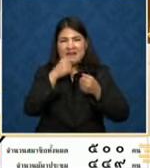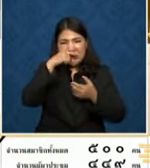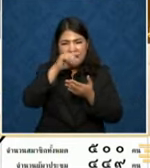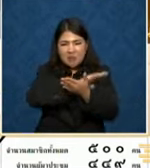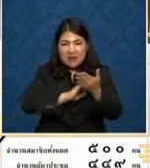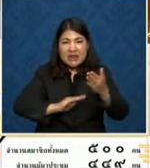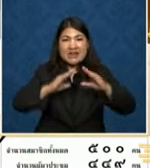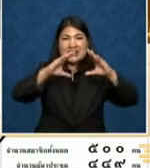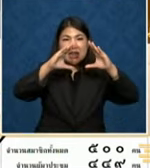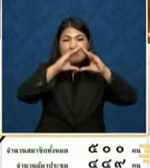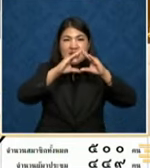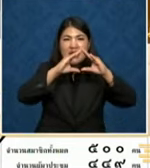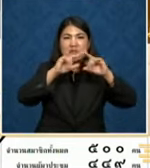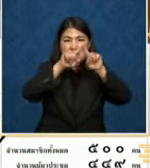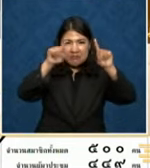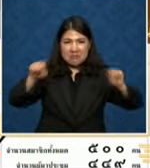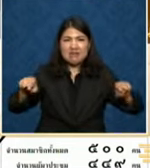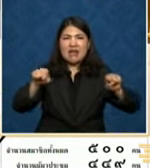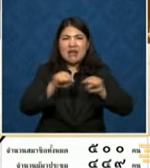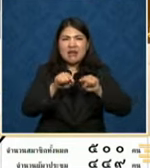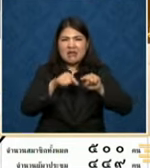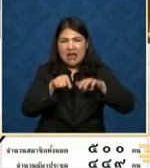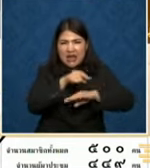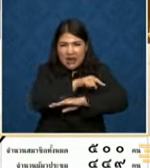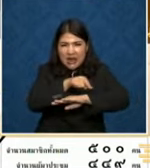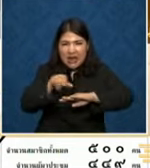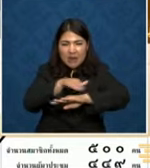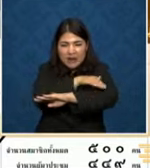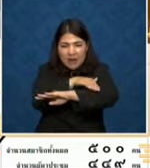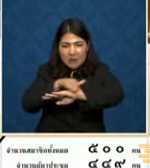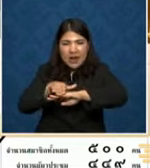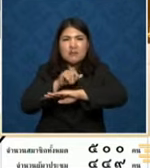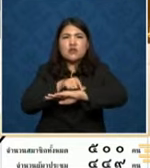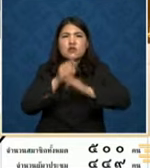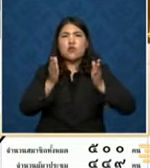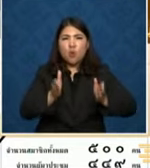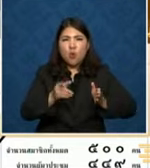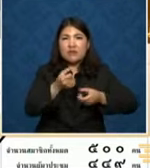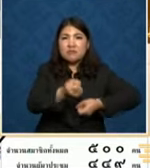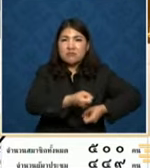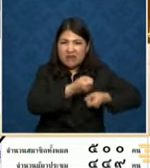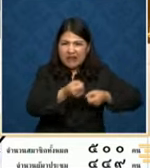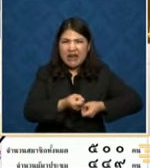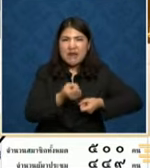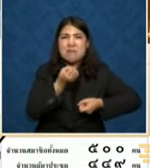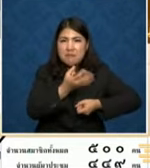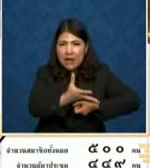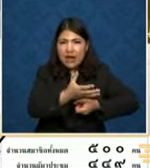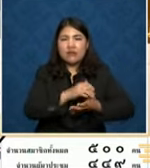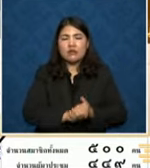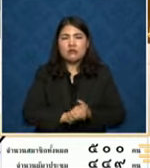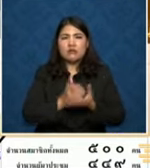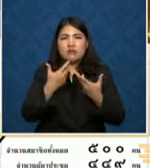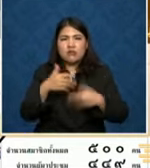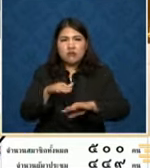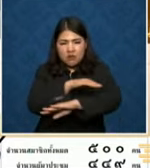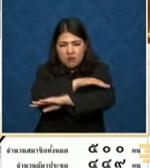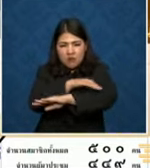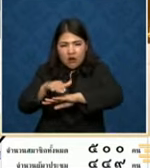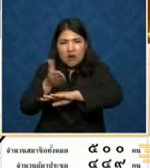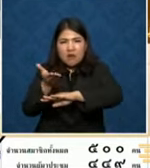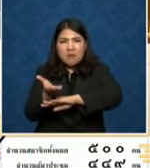ยเป็นสามเหลี่ยมพีระมิดฐานรากคือคนส่วนใหญ่คือพี่น้องเกษตรกรผู้ใช้แรงงานหากฐานรากมัน